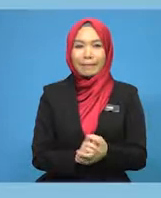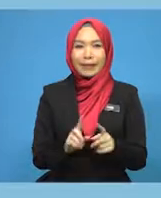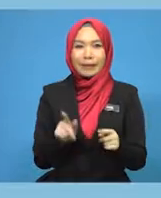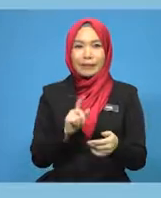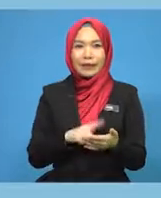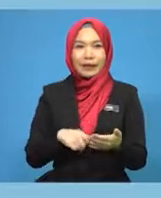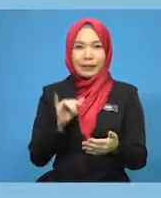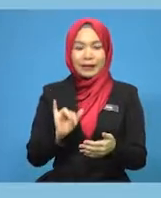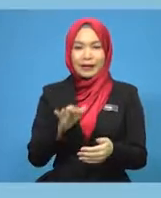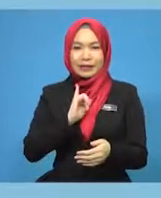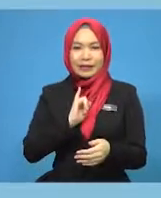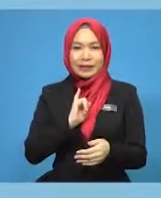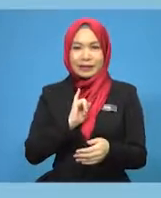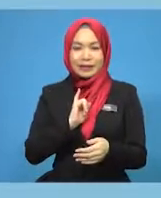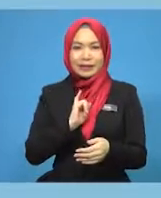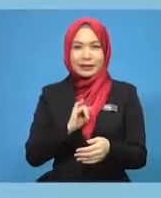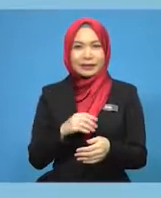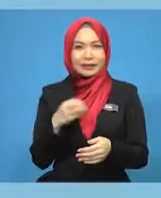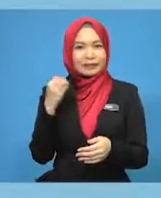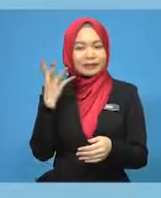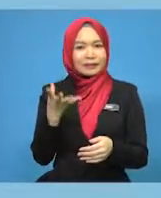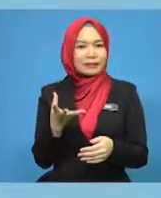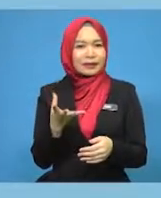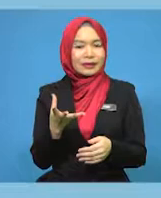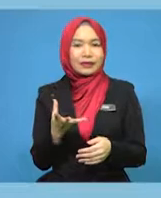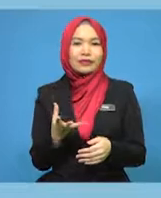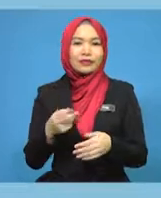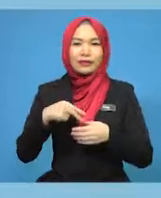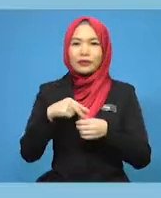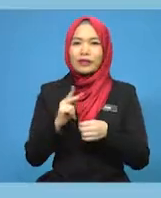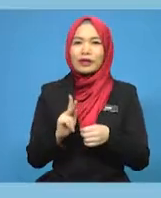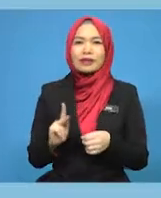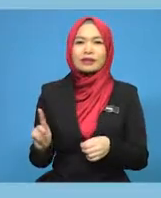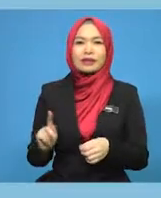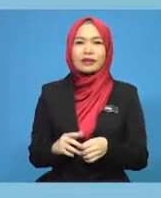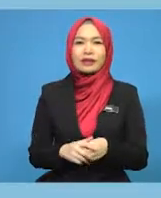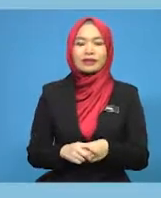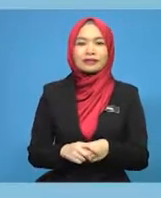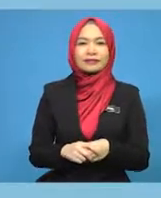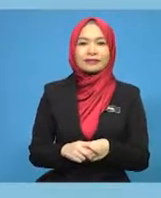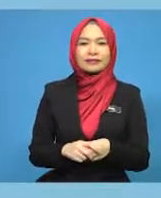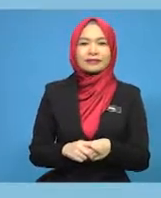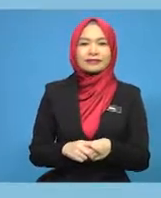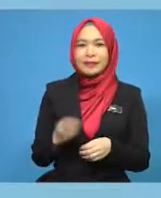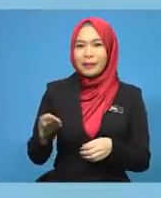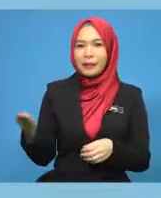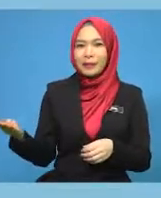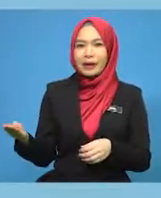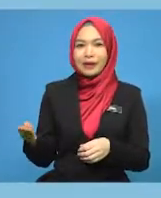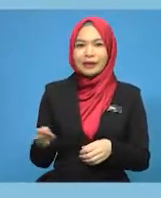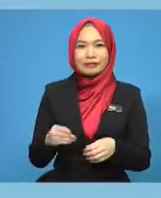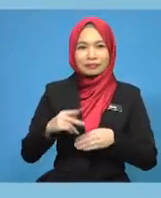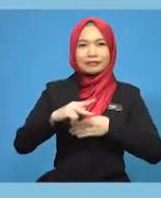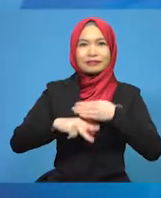yang saya akan sentuh lebih kepada penghasilan produk, warna dalam penghasilan produk ataupun warna dalam penghasilan produk